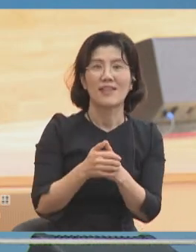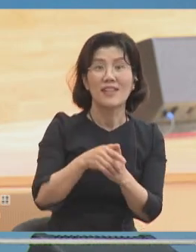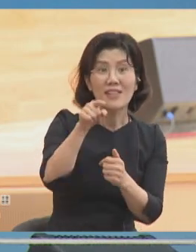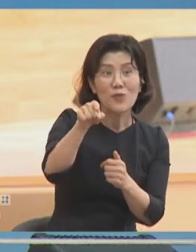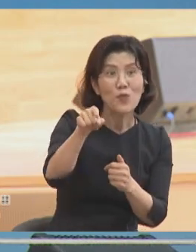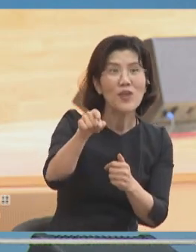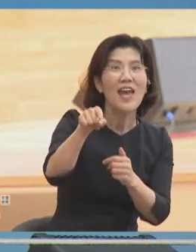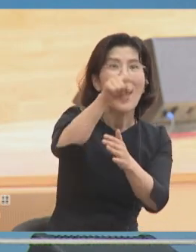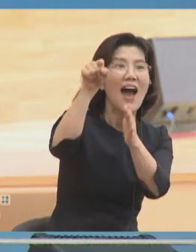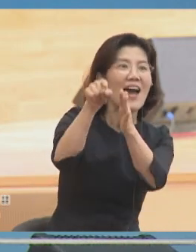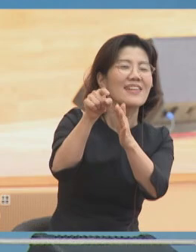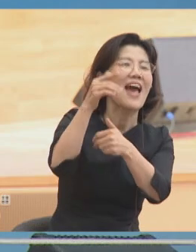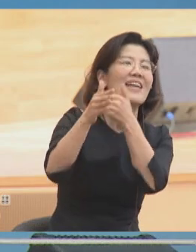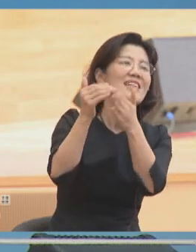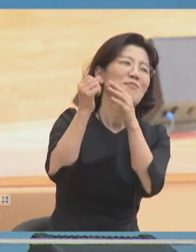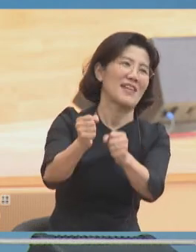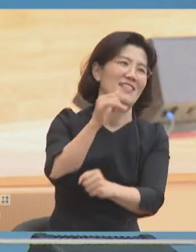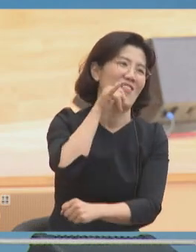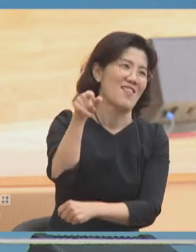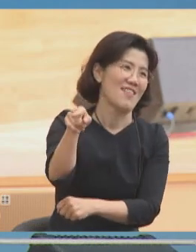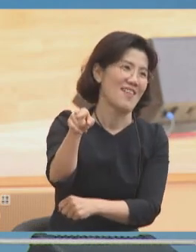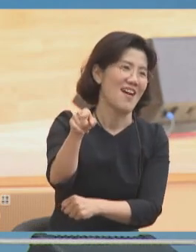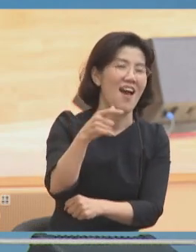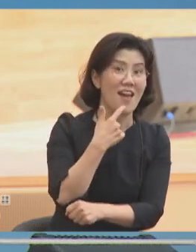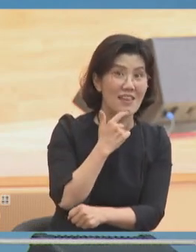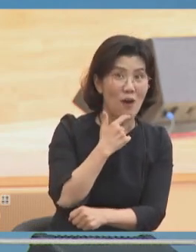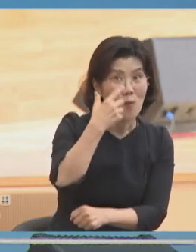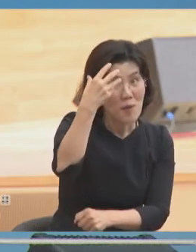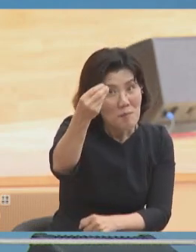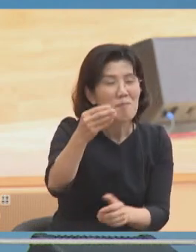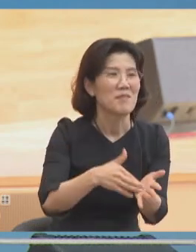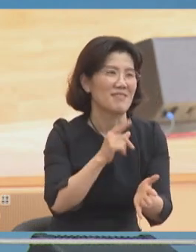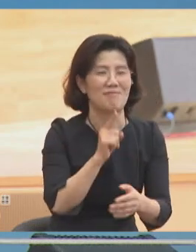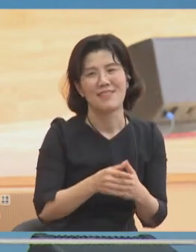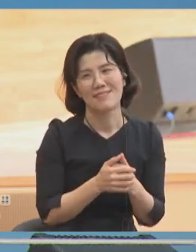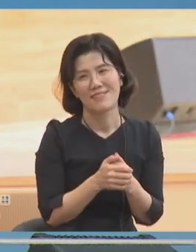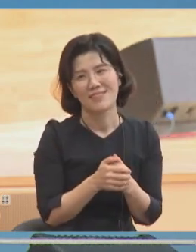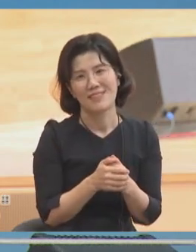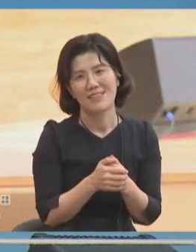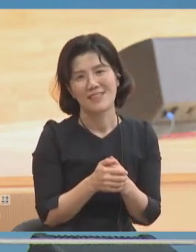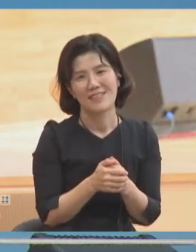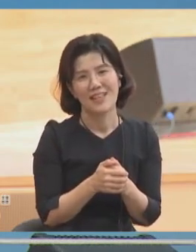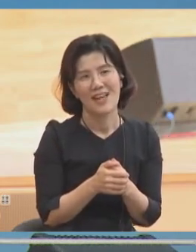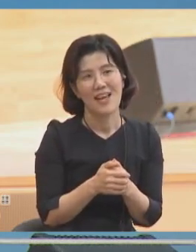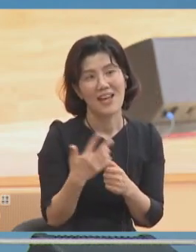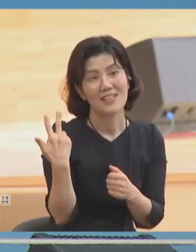하나님이 계셨죠 야곱이 그것을 보았습니다 우